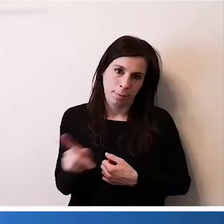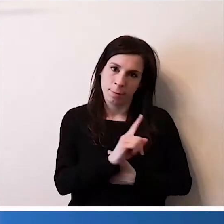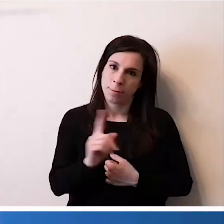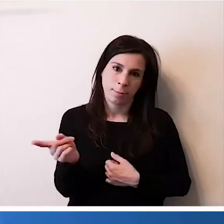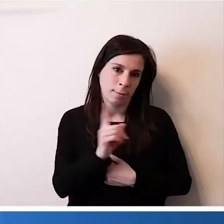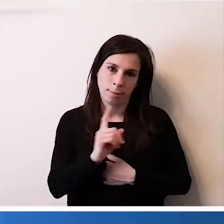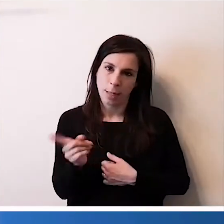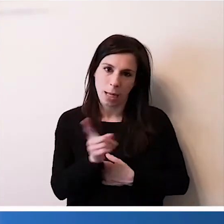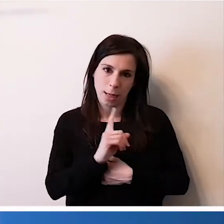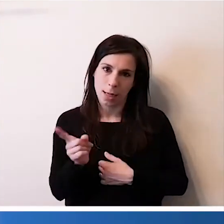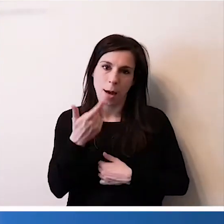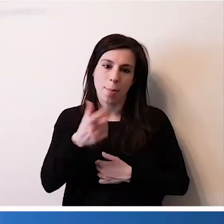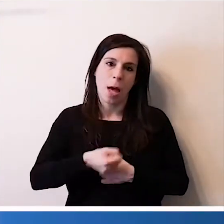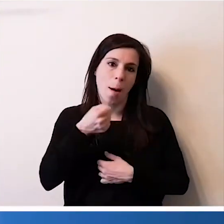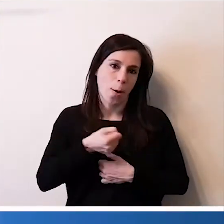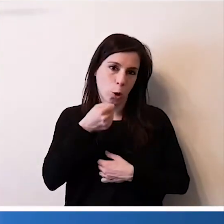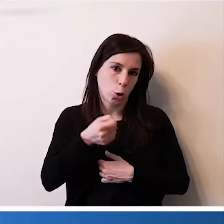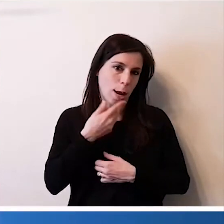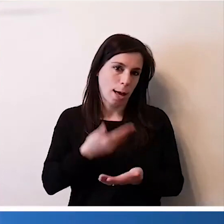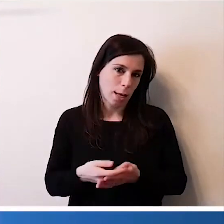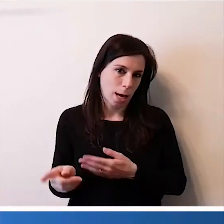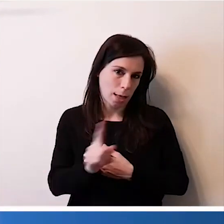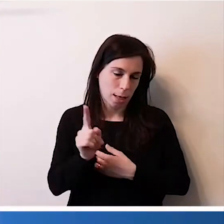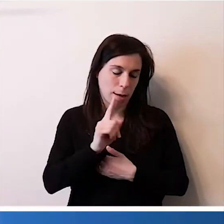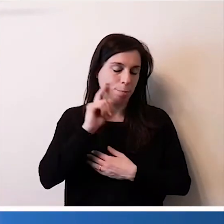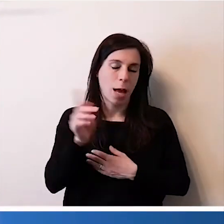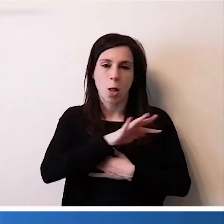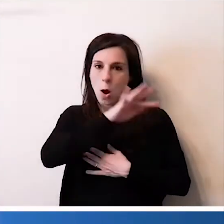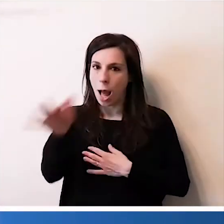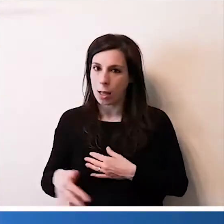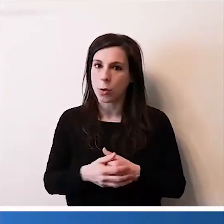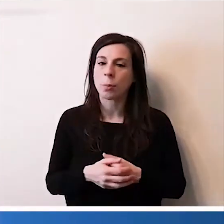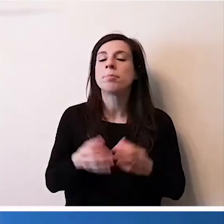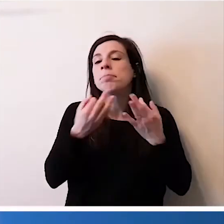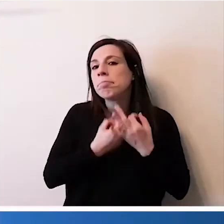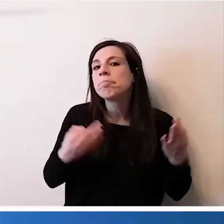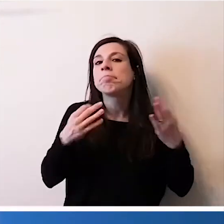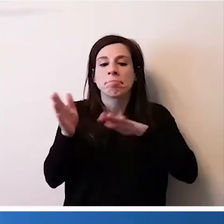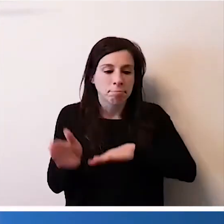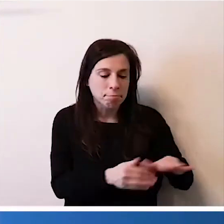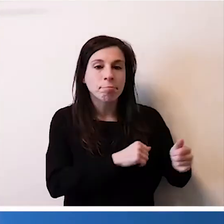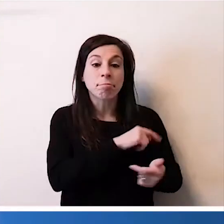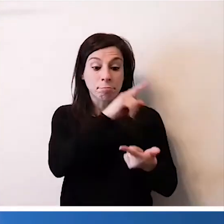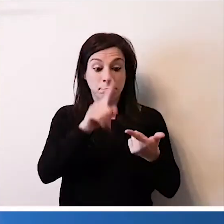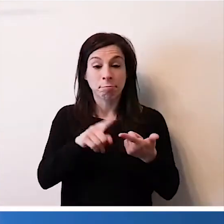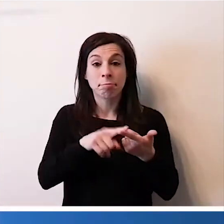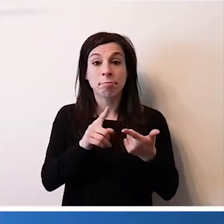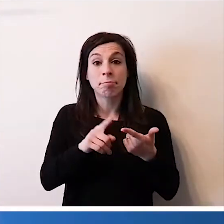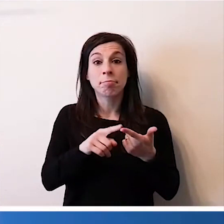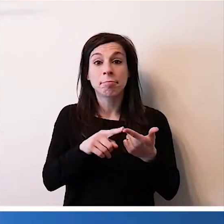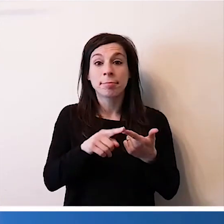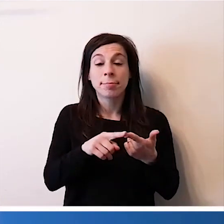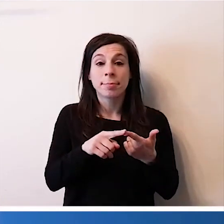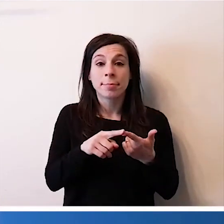è adatta per gli apostoli. Allora decisero di vedere invece cosa aveva